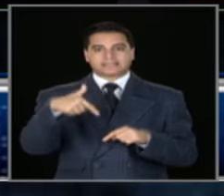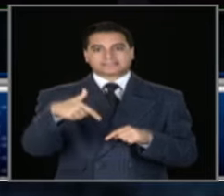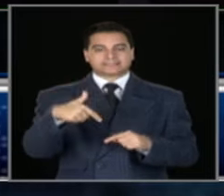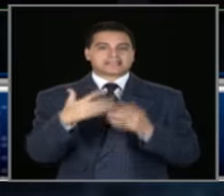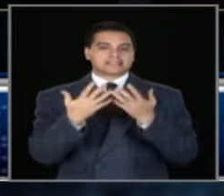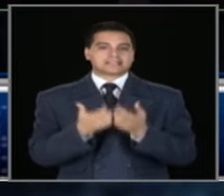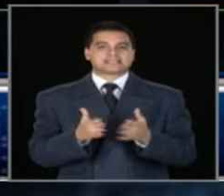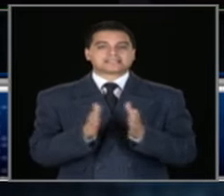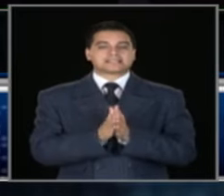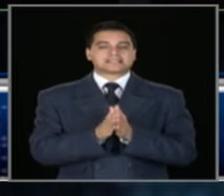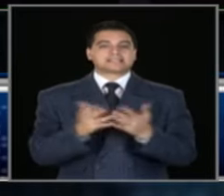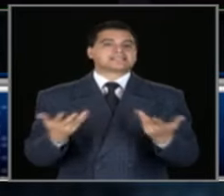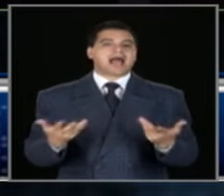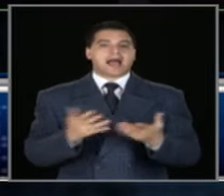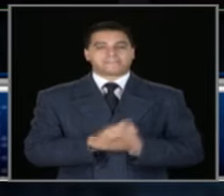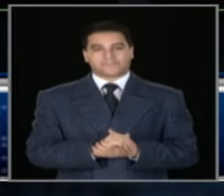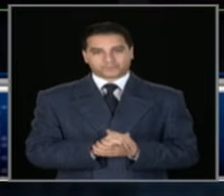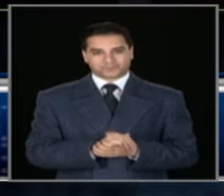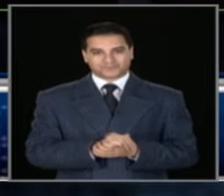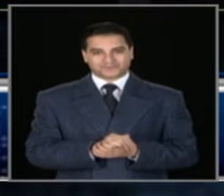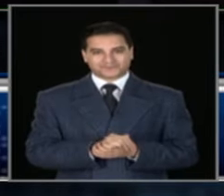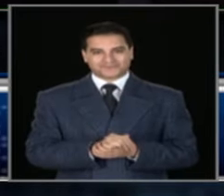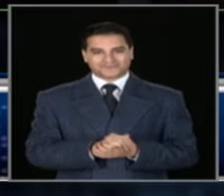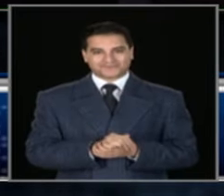120 على 6 يساوي كام؟